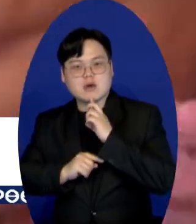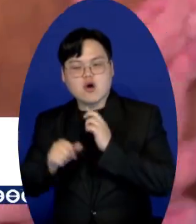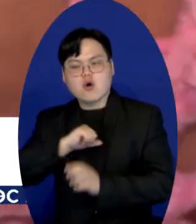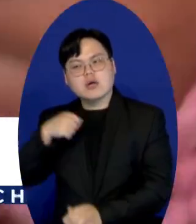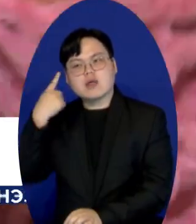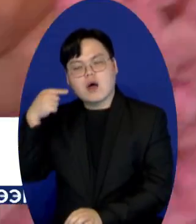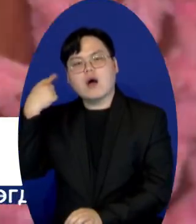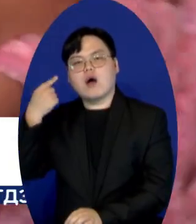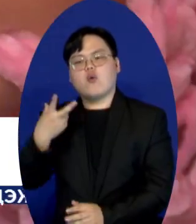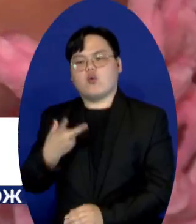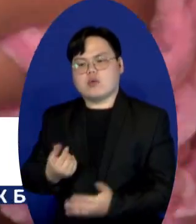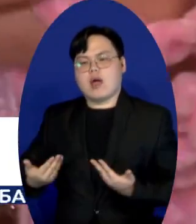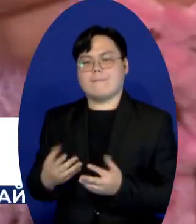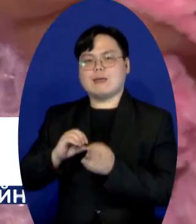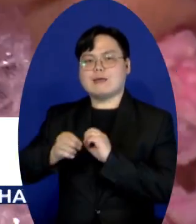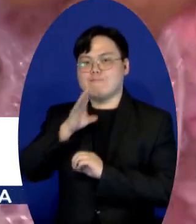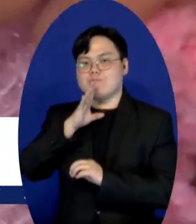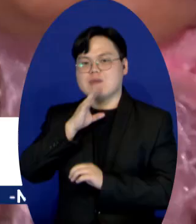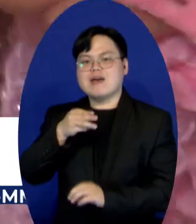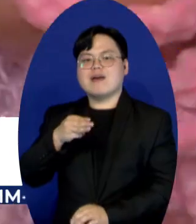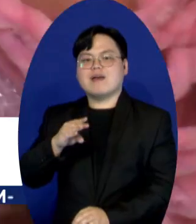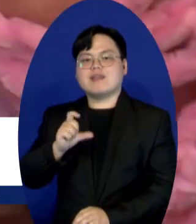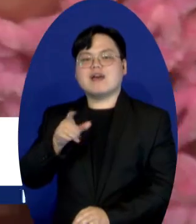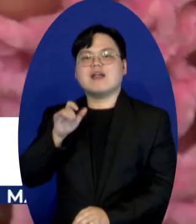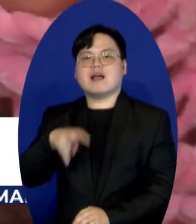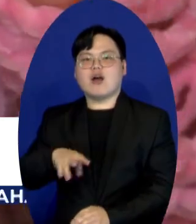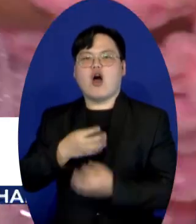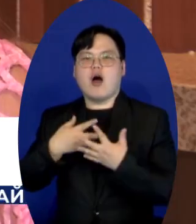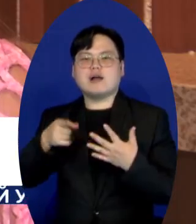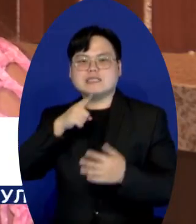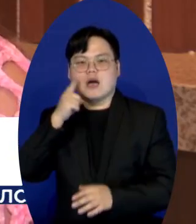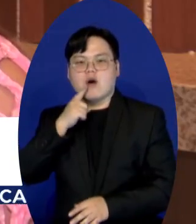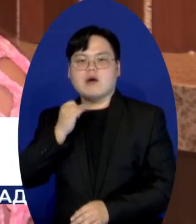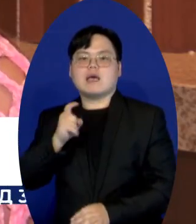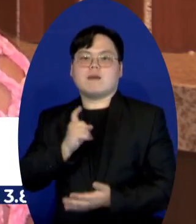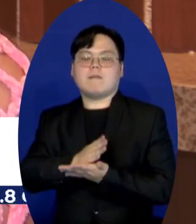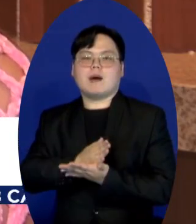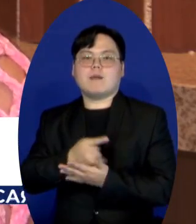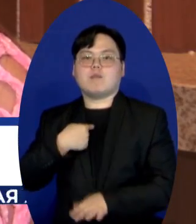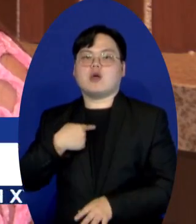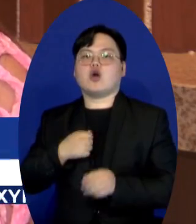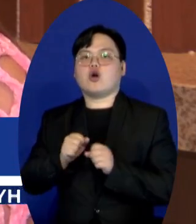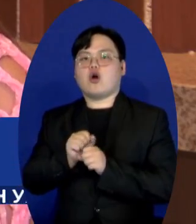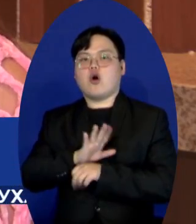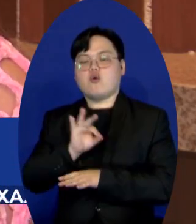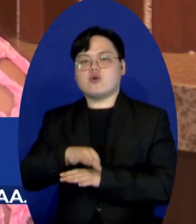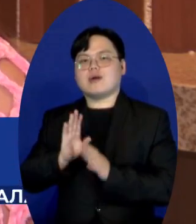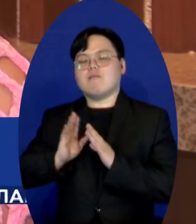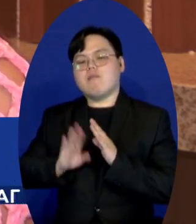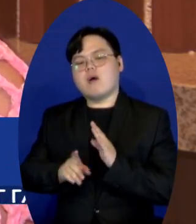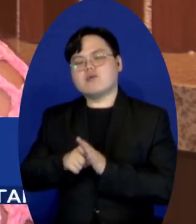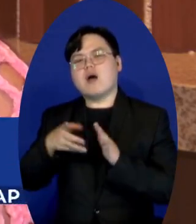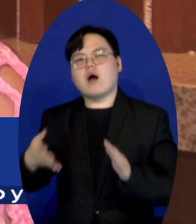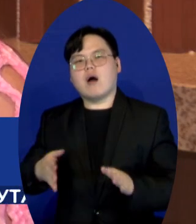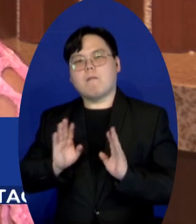санаагаа бодит байдал болгосон тэргэл шиг олон залуус бидний дунд байна. Карантинаар болохоор яг гэртээ одоо удаа хугацаагаар